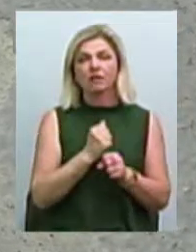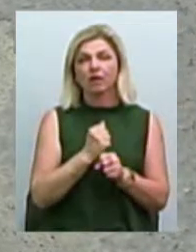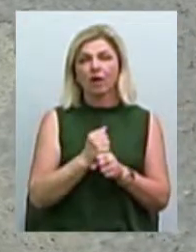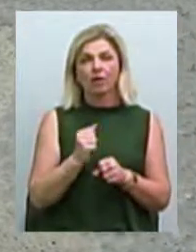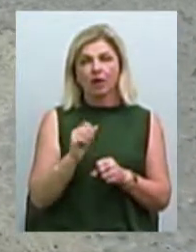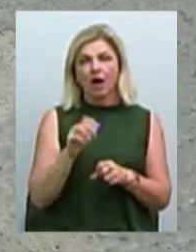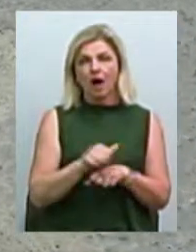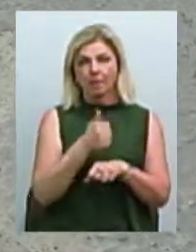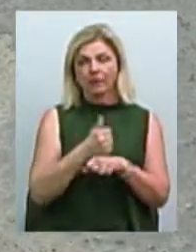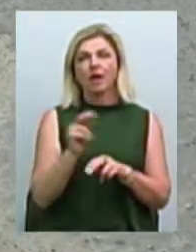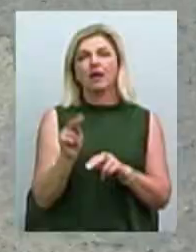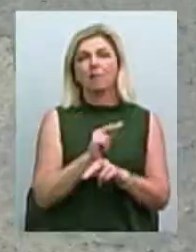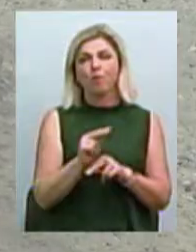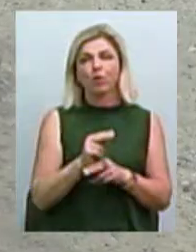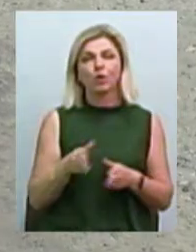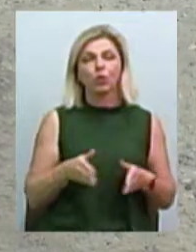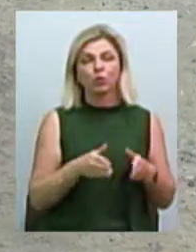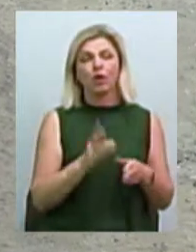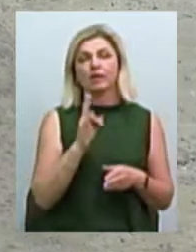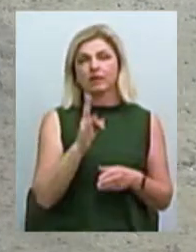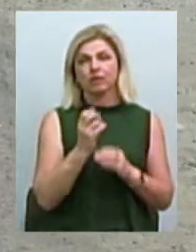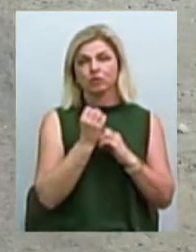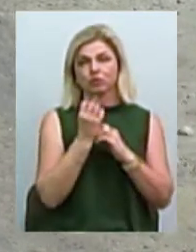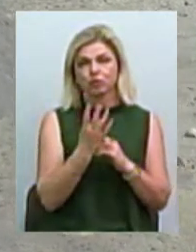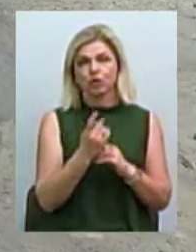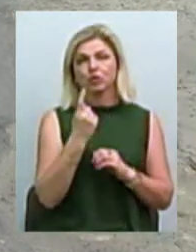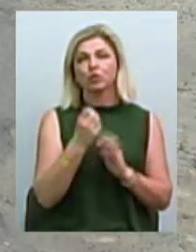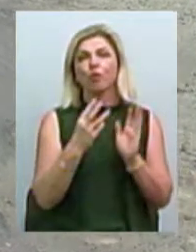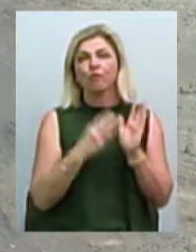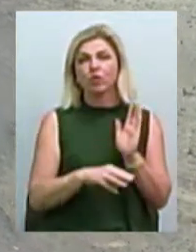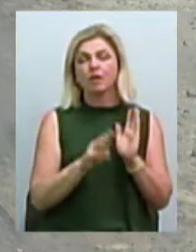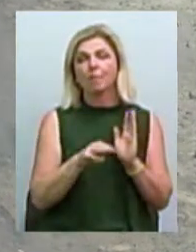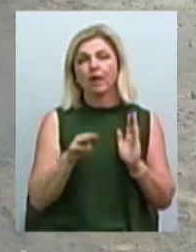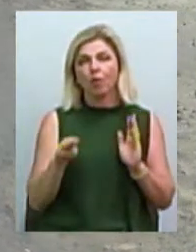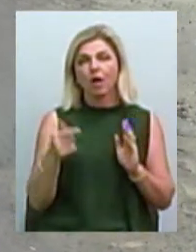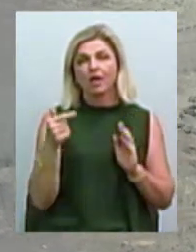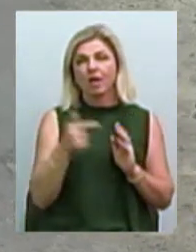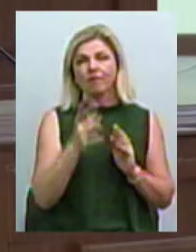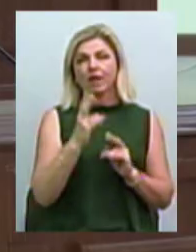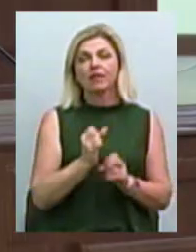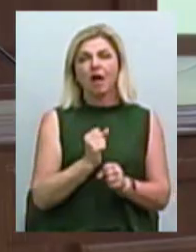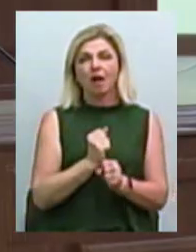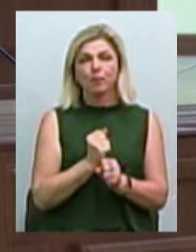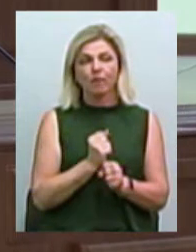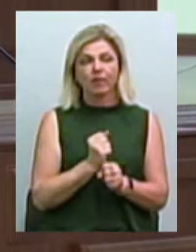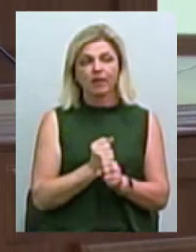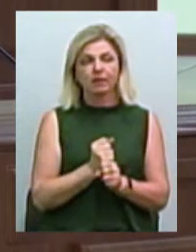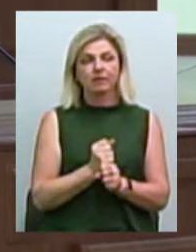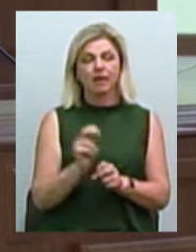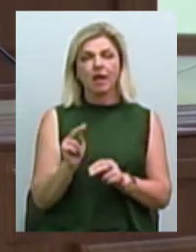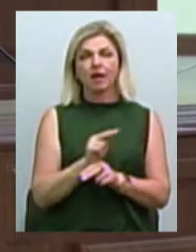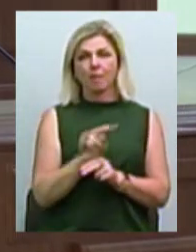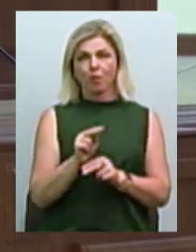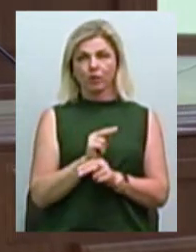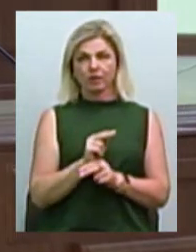з капітального ремонту автодороги Н-14, 180 мільйонів гривень на проведення ремонтних робіт